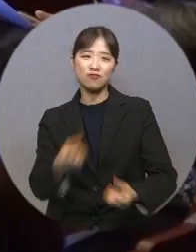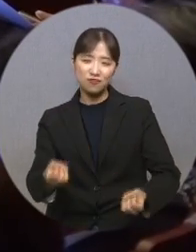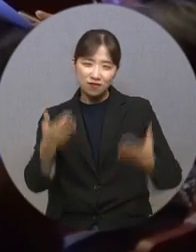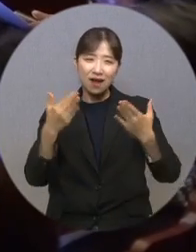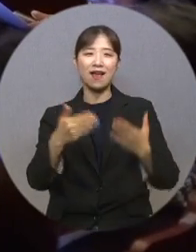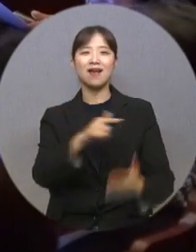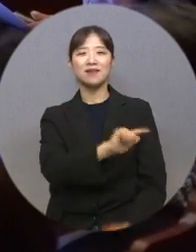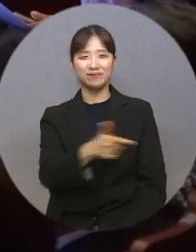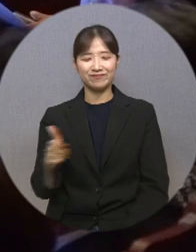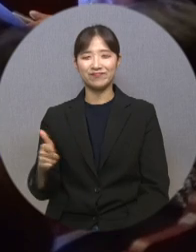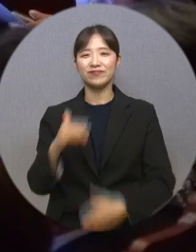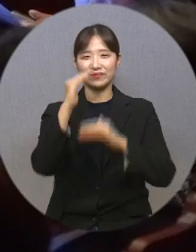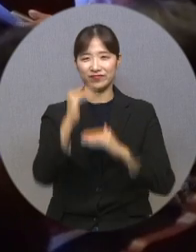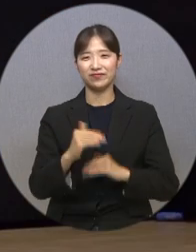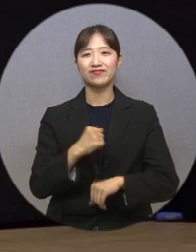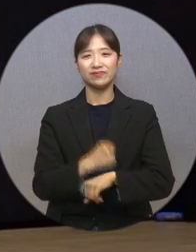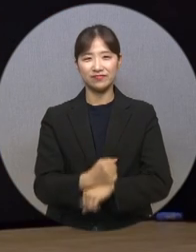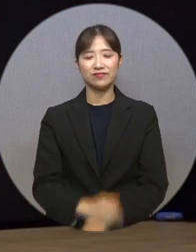낭독 등의 순으로 진행했습니다.